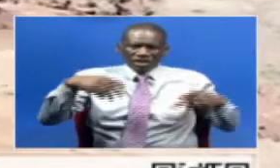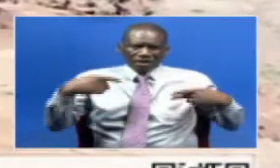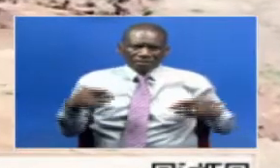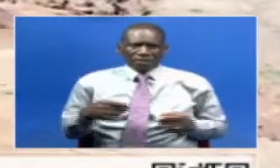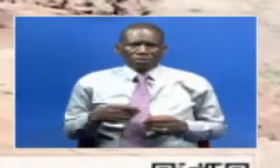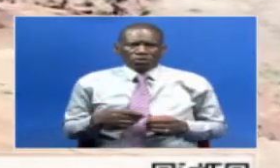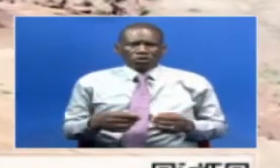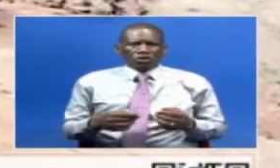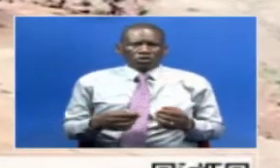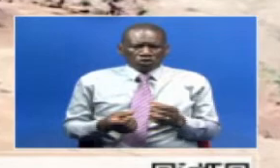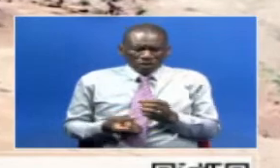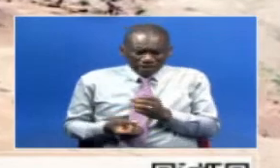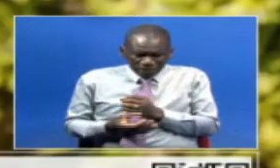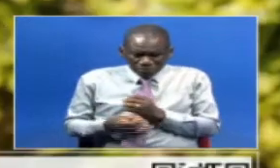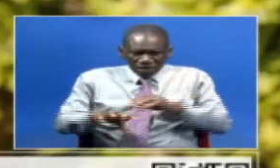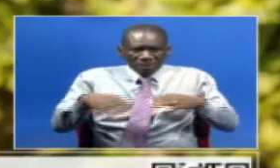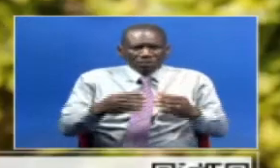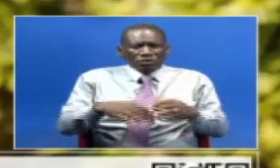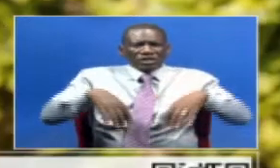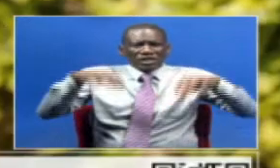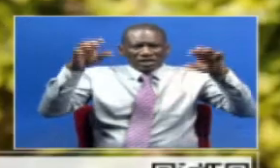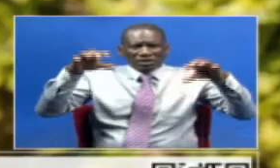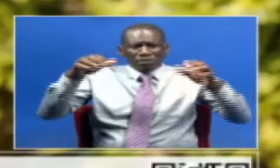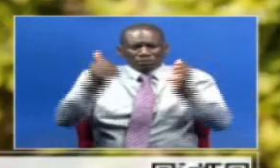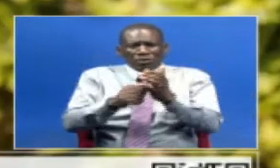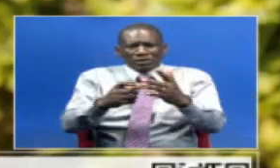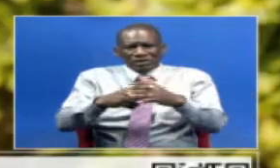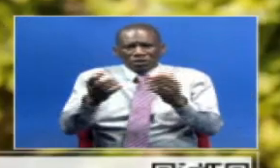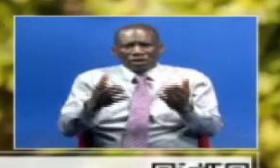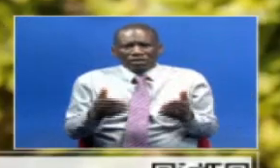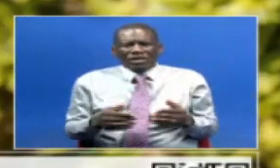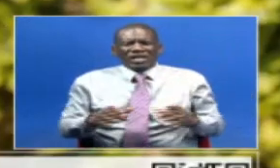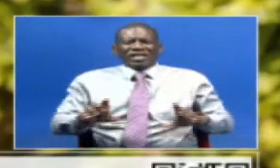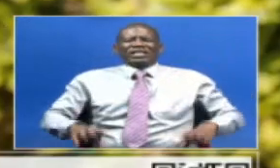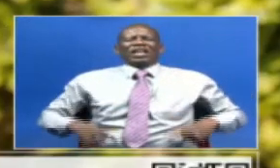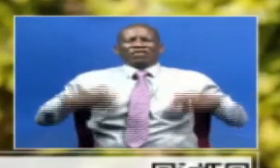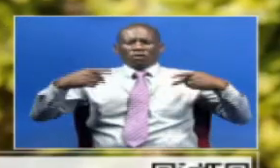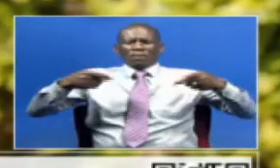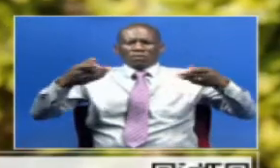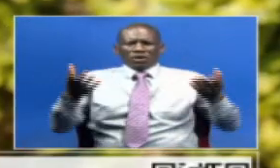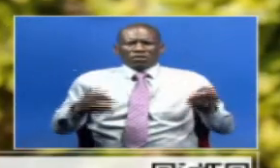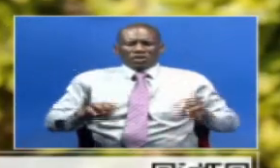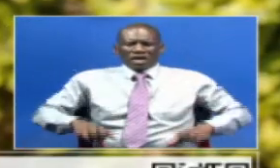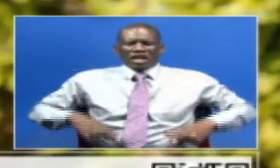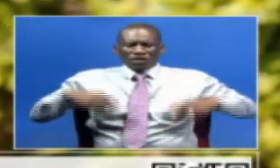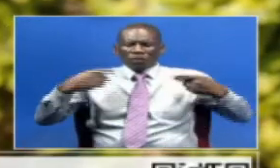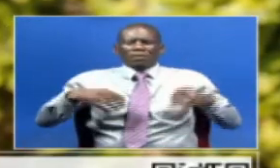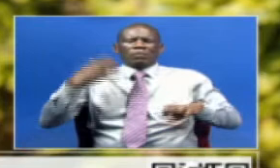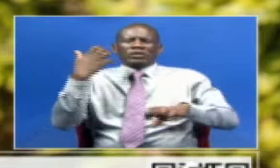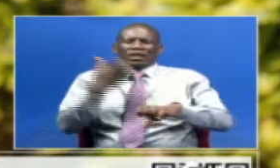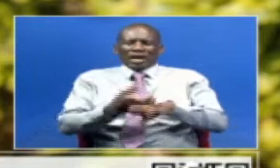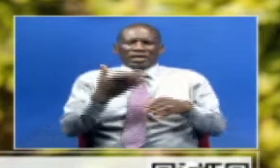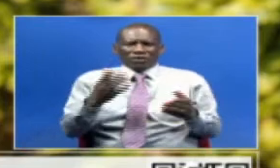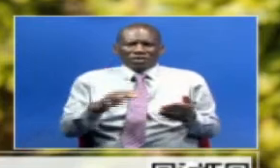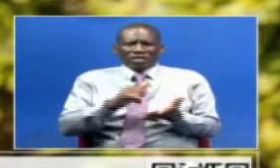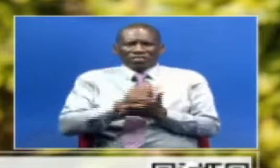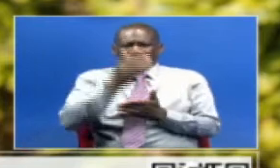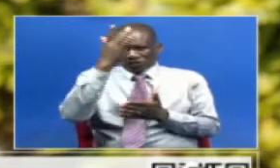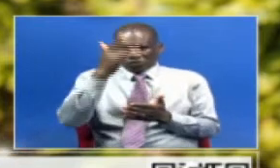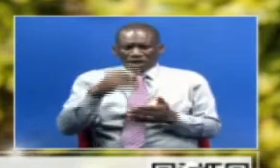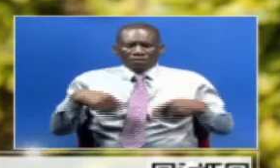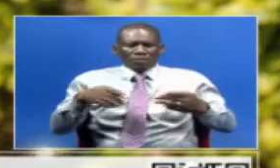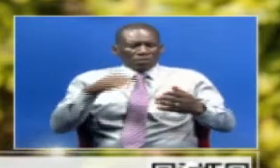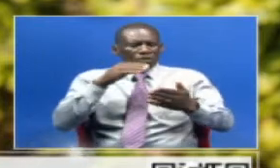mvua ilipoanza kuonyea. Nafikiria ni maisha ya watu sasa imekuwa ngumu. Ndiyo sababu wamegawa mashamba